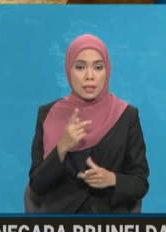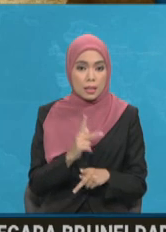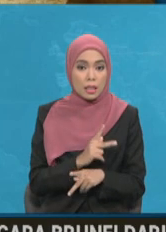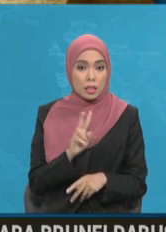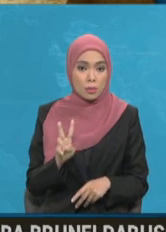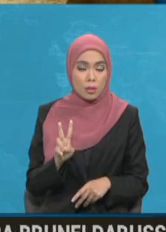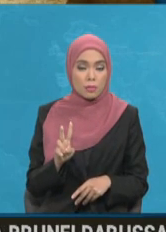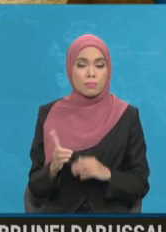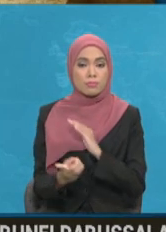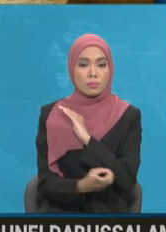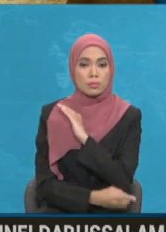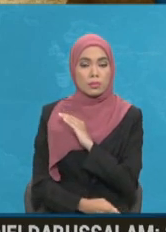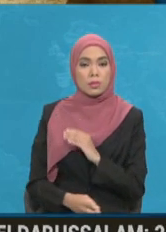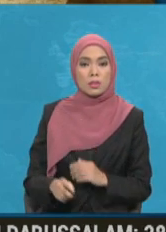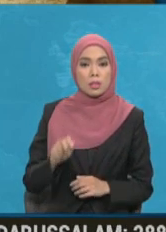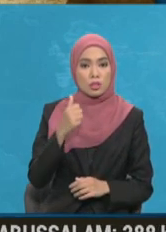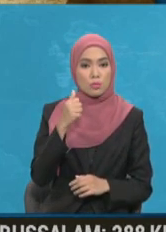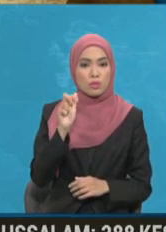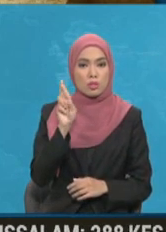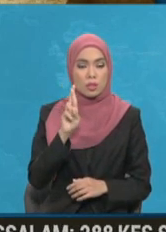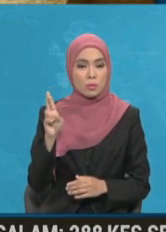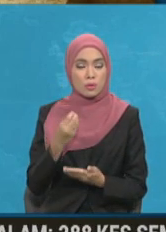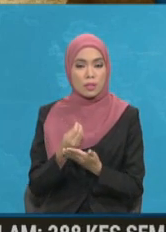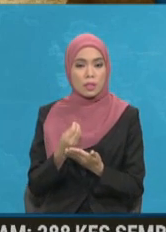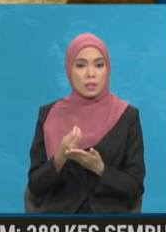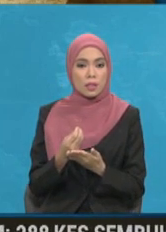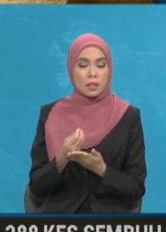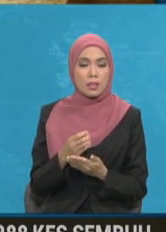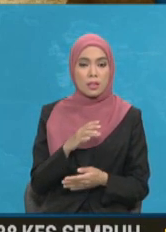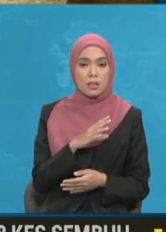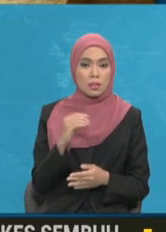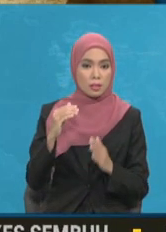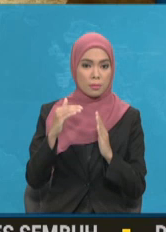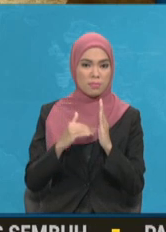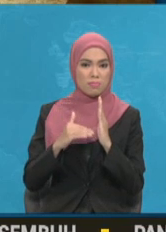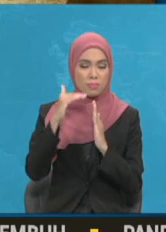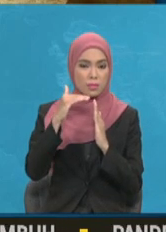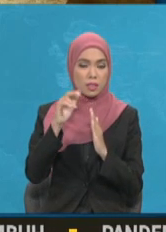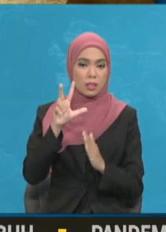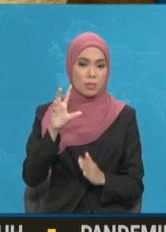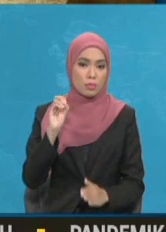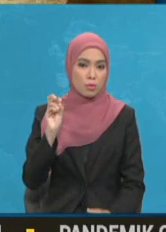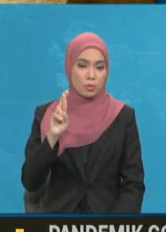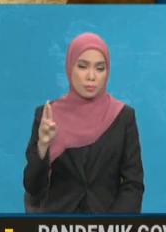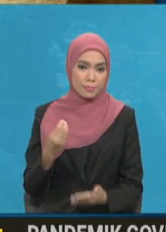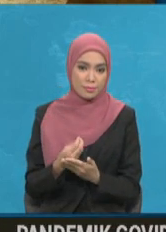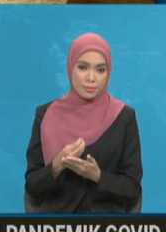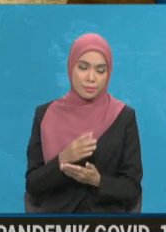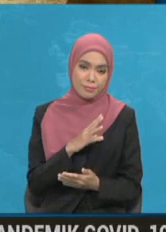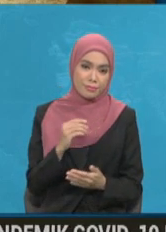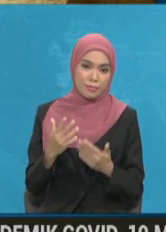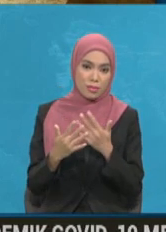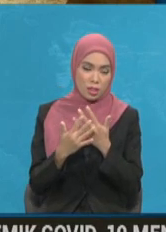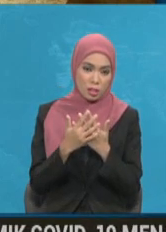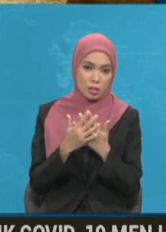boleh dikenakan denda tidak kurang dari 10.000 Ringgit dan tidak lebih 30.000 Ringgit dan hukuman penjara bagi suatu